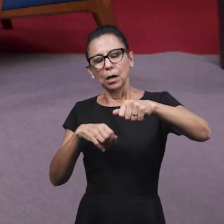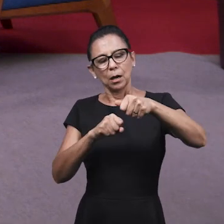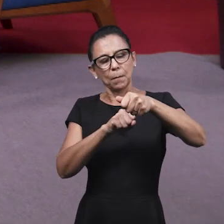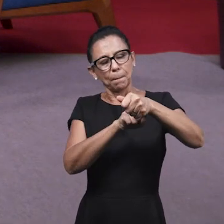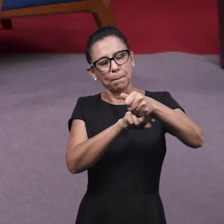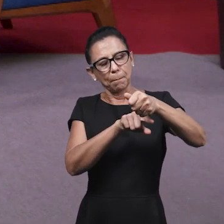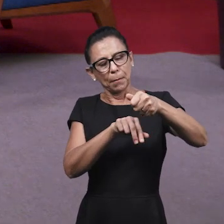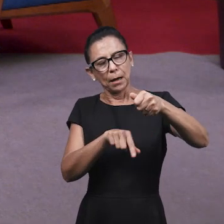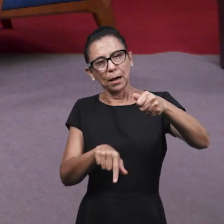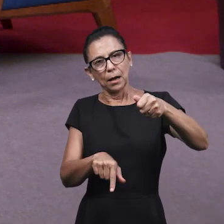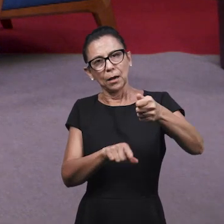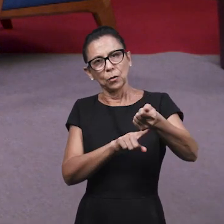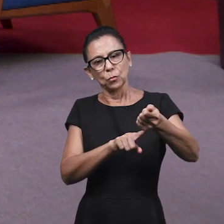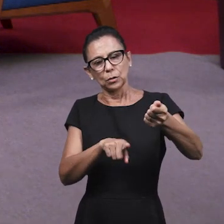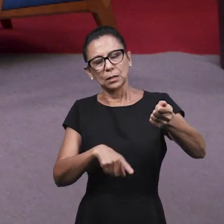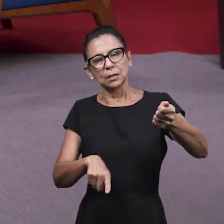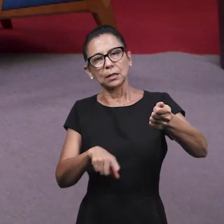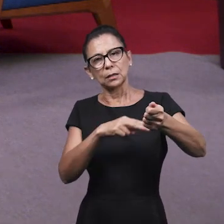versant son sang,